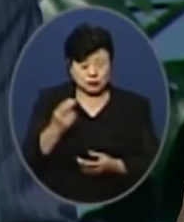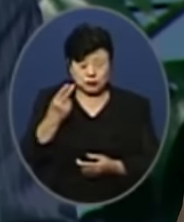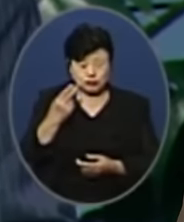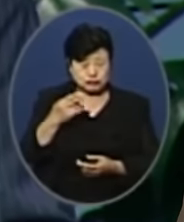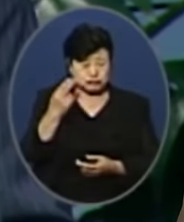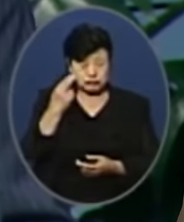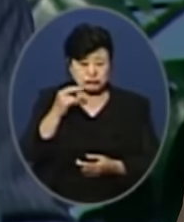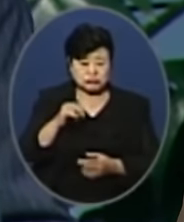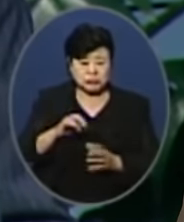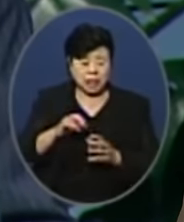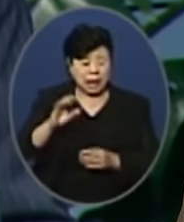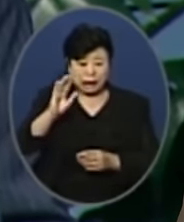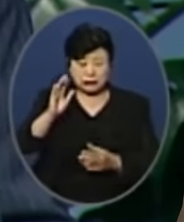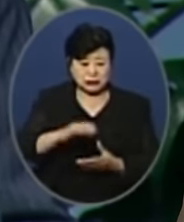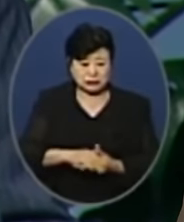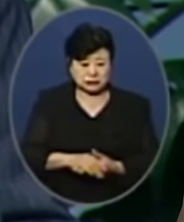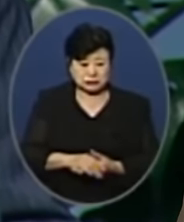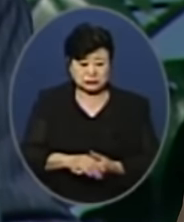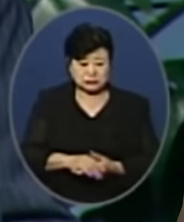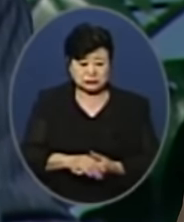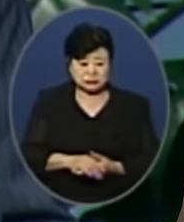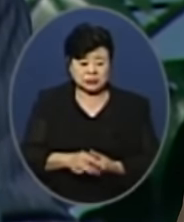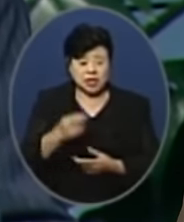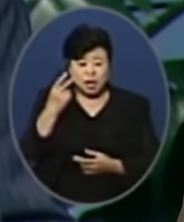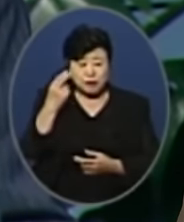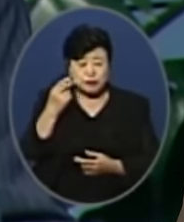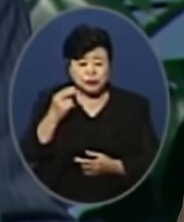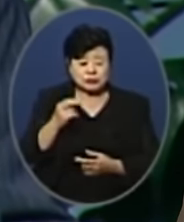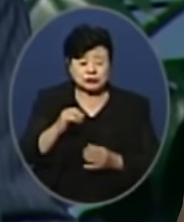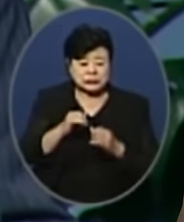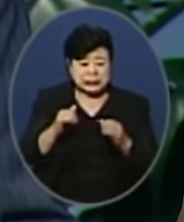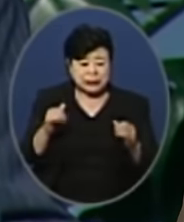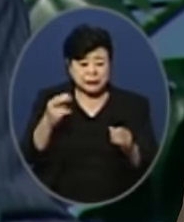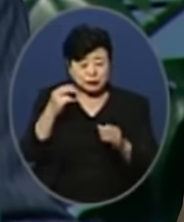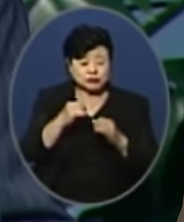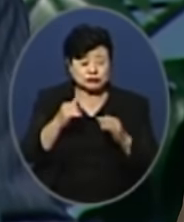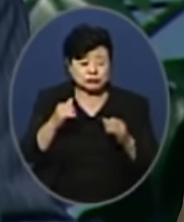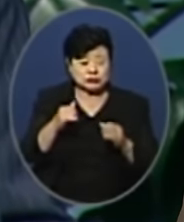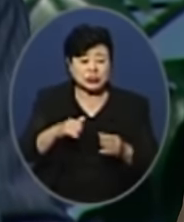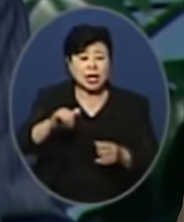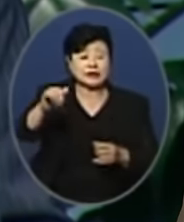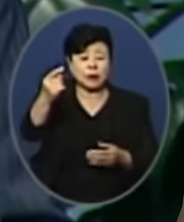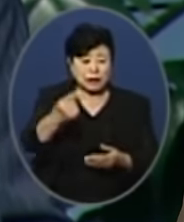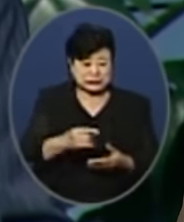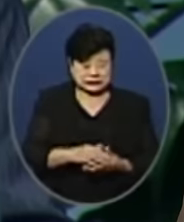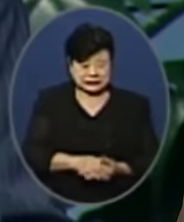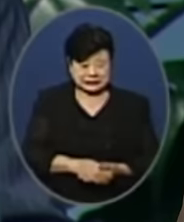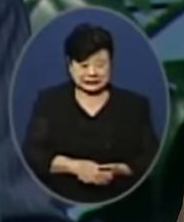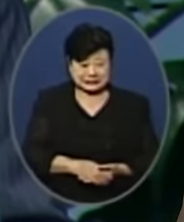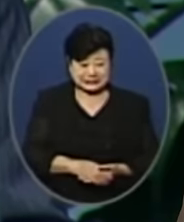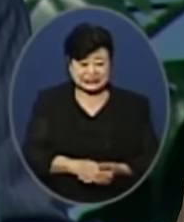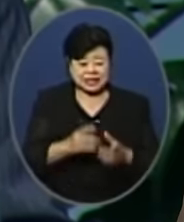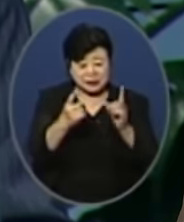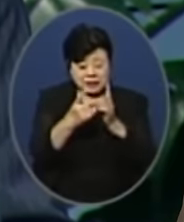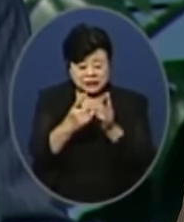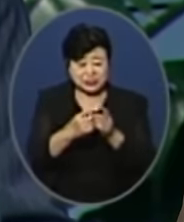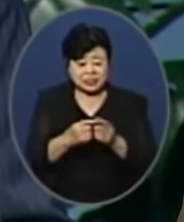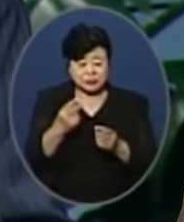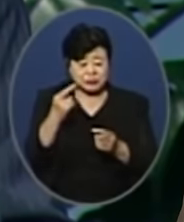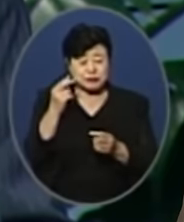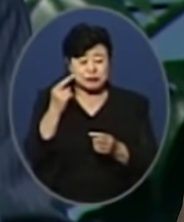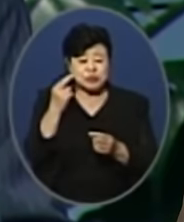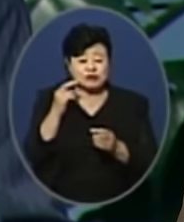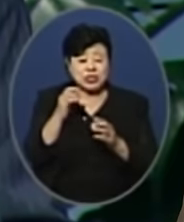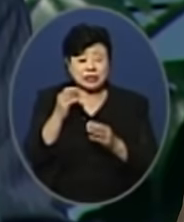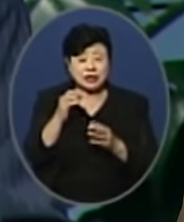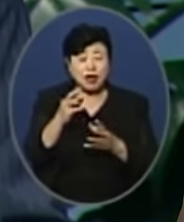갔습니다. 무슨 소리 하느냐? 미국 사람이니까, 미국 사람한테 생겼으니까 만난 사람은 언제나